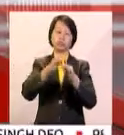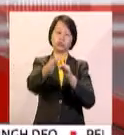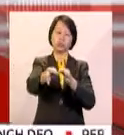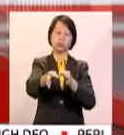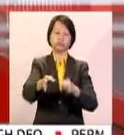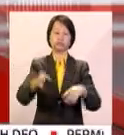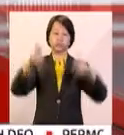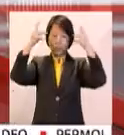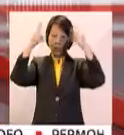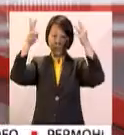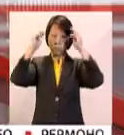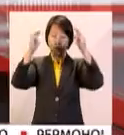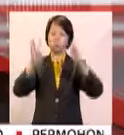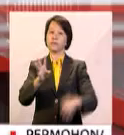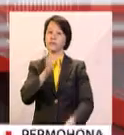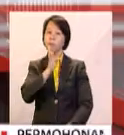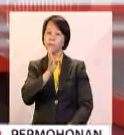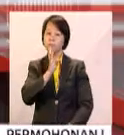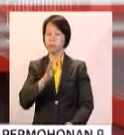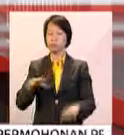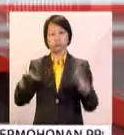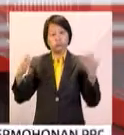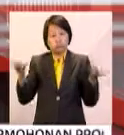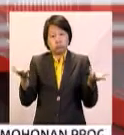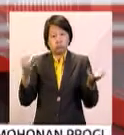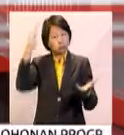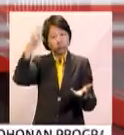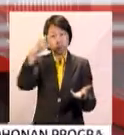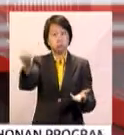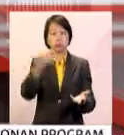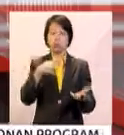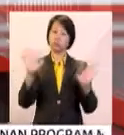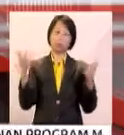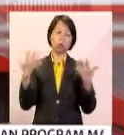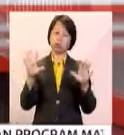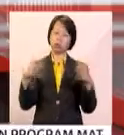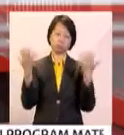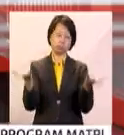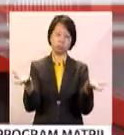menurut Perdana Menteri Tun Dr. Mahathir Mohamad, tiada sebab diberikan.